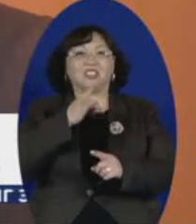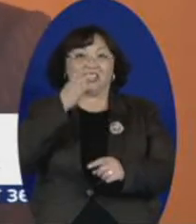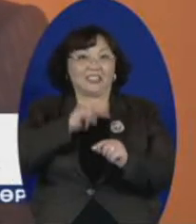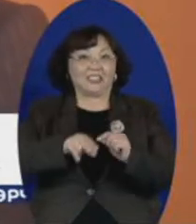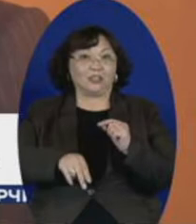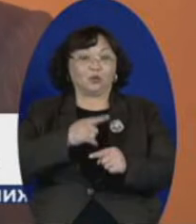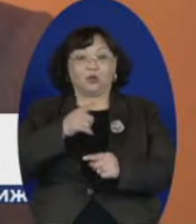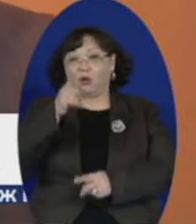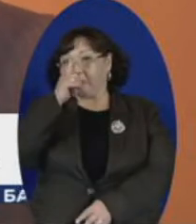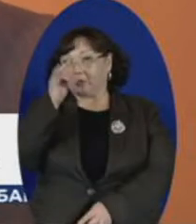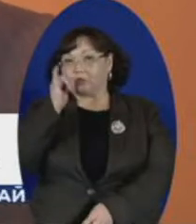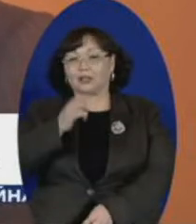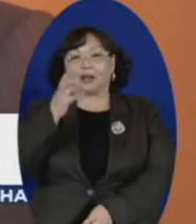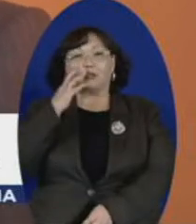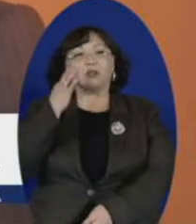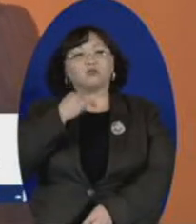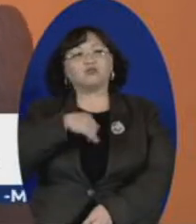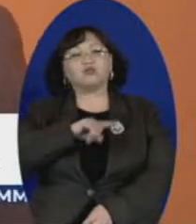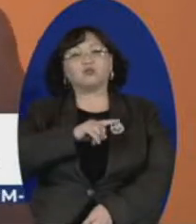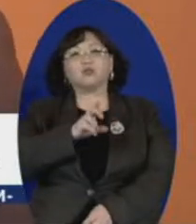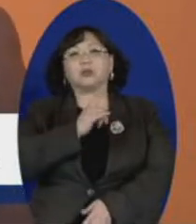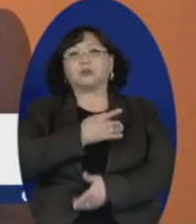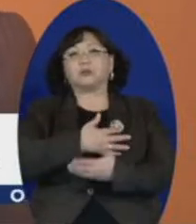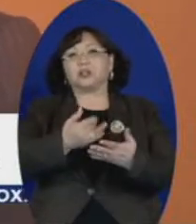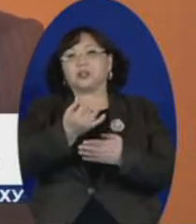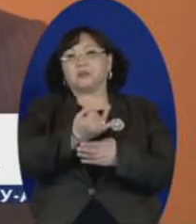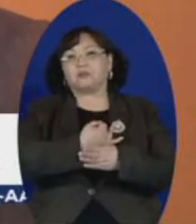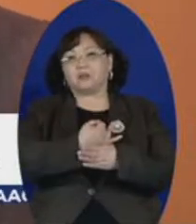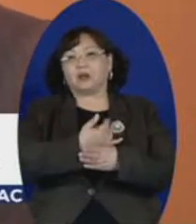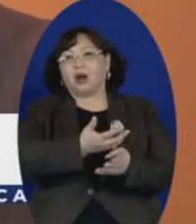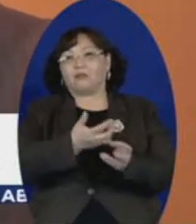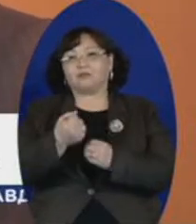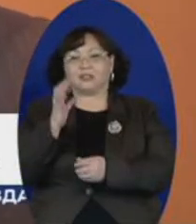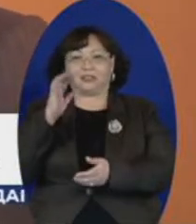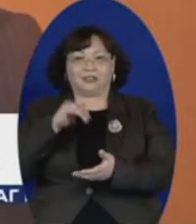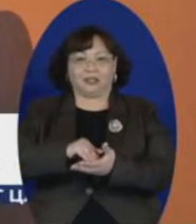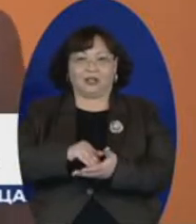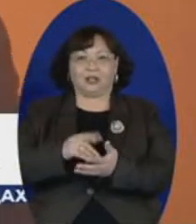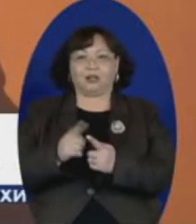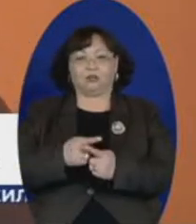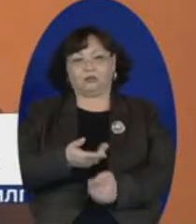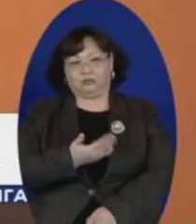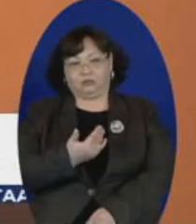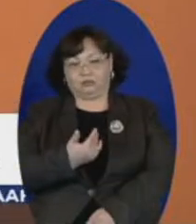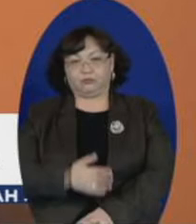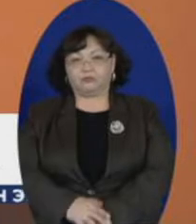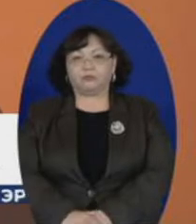Оросын албаны улсад гадны бүтээгдэхүүн импортоор оруулж ирдэг стандартыг бид шаардах болно.